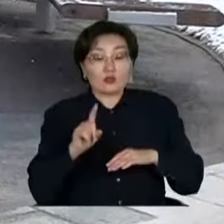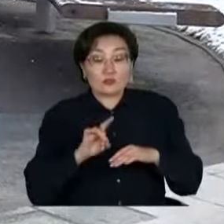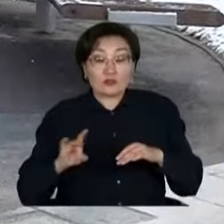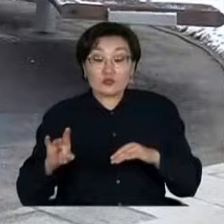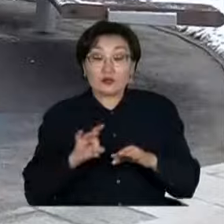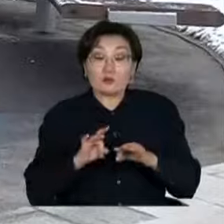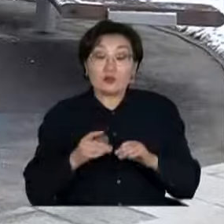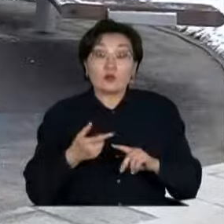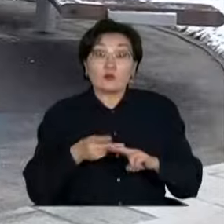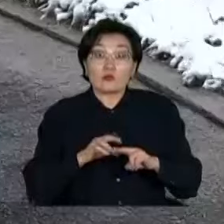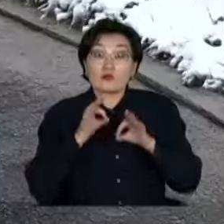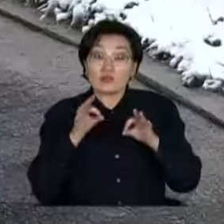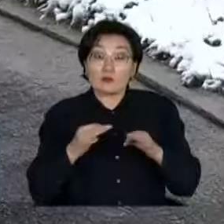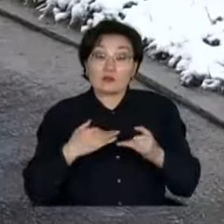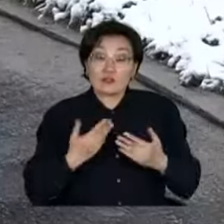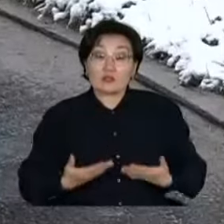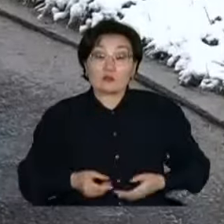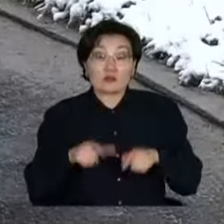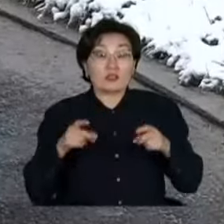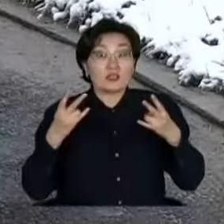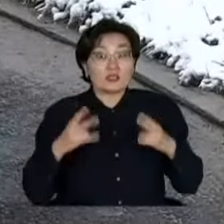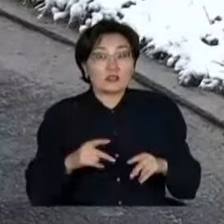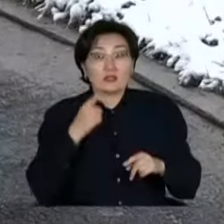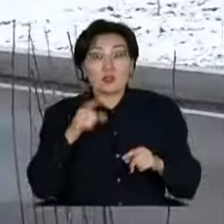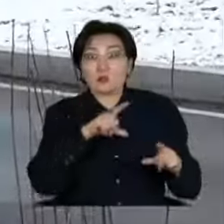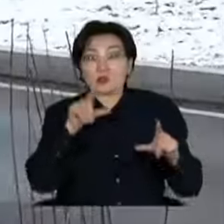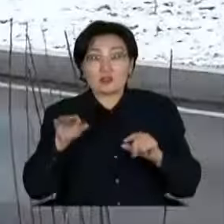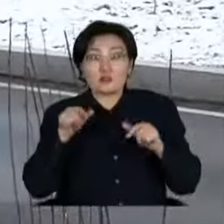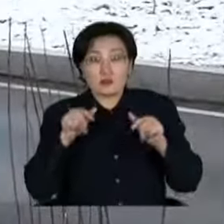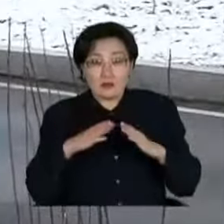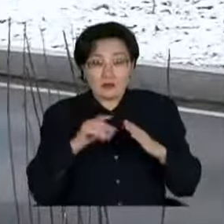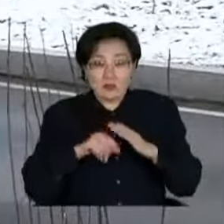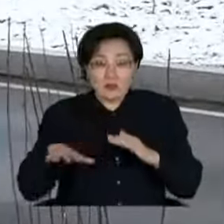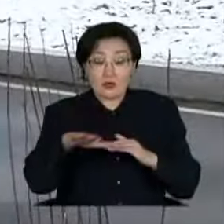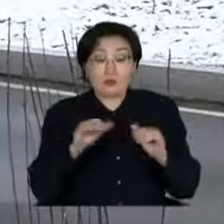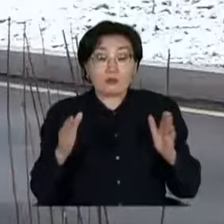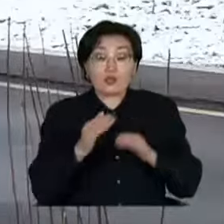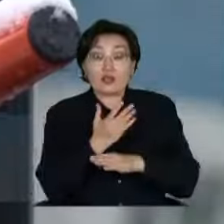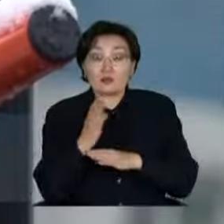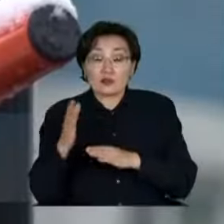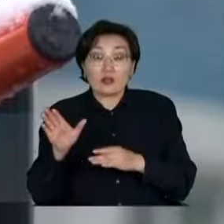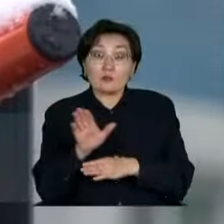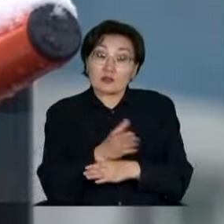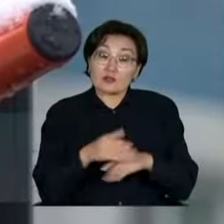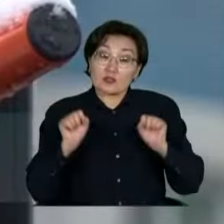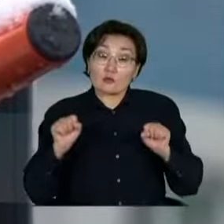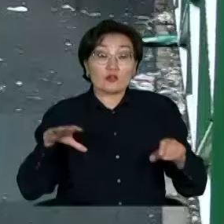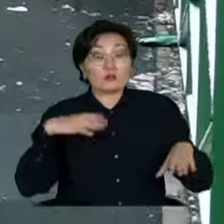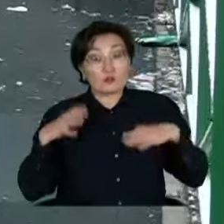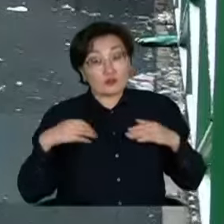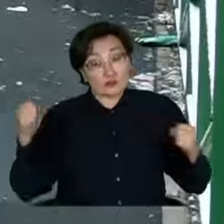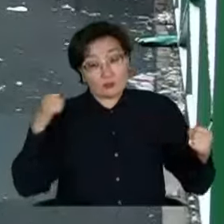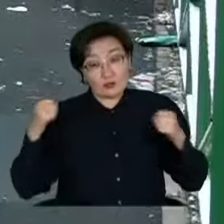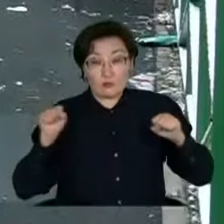бы отметить, что получается нам, жителям, не надо далеко ходить. Во дворах есть мини-парк, можно сказать, нижняя прогулка, заниматься спортом